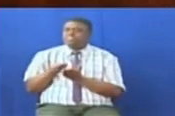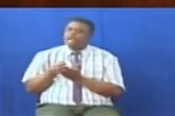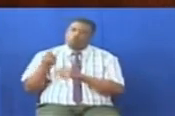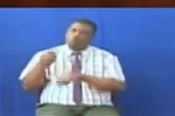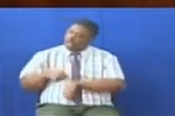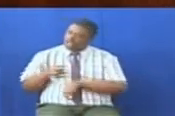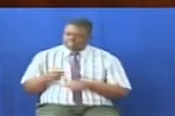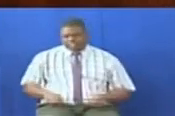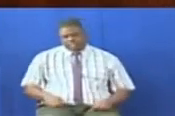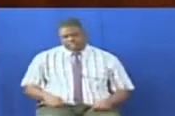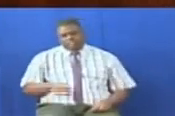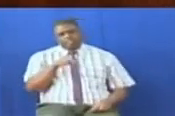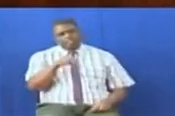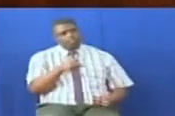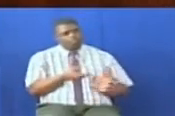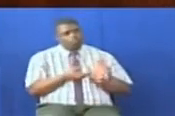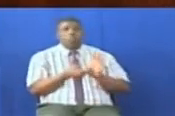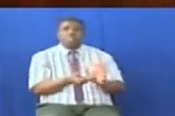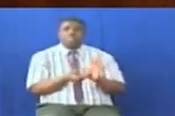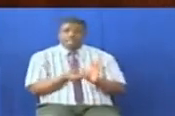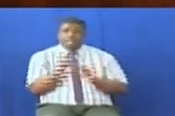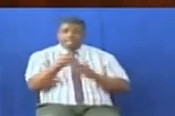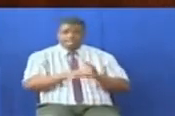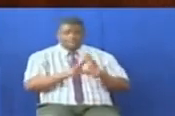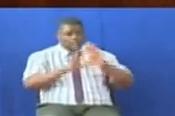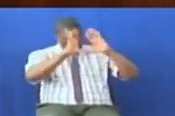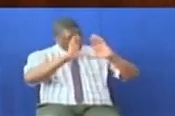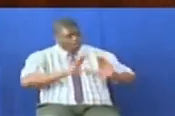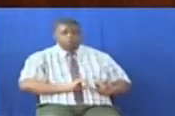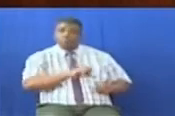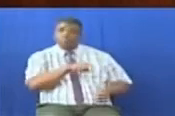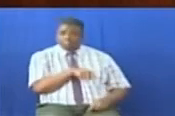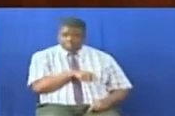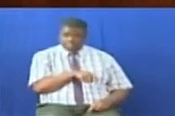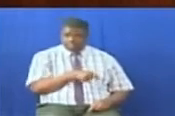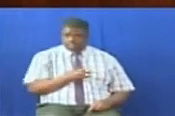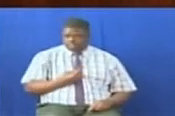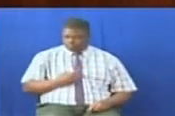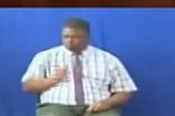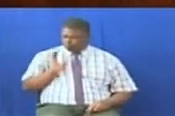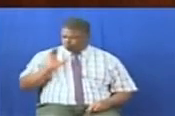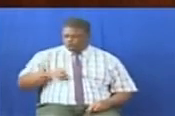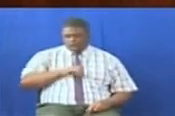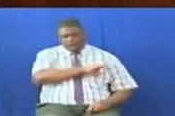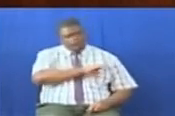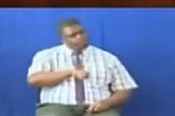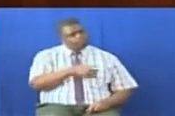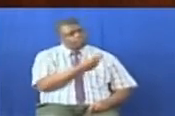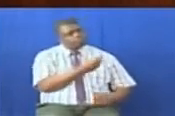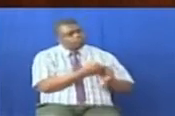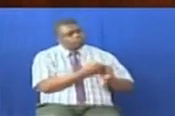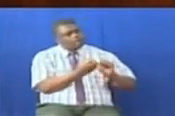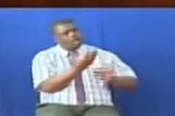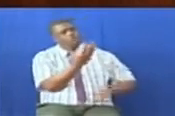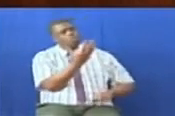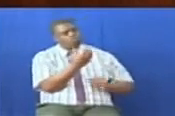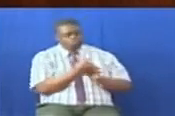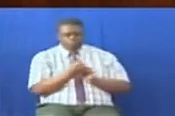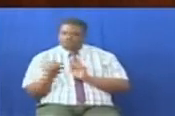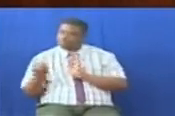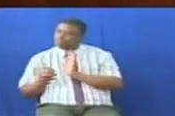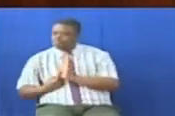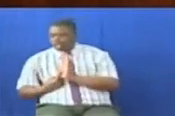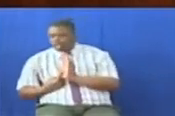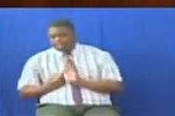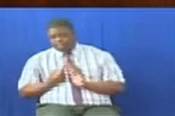imejidhihirisha katika ripoti hii. Tunaona kwamba kwa mwaka 2015-16 kwa mfano